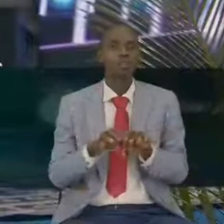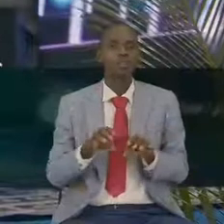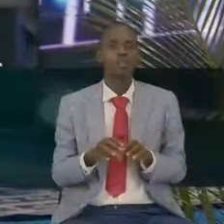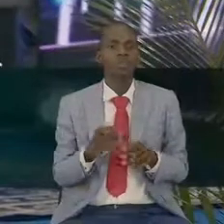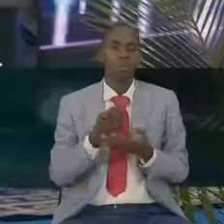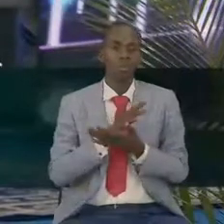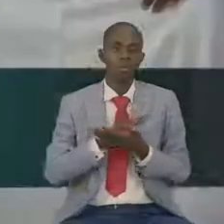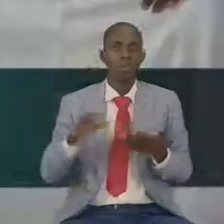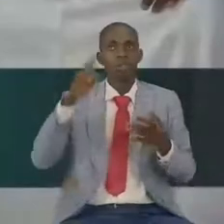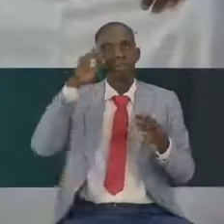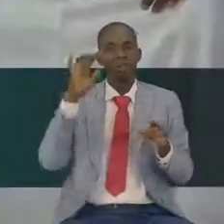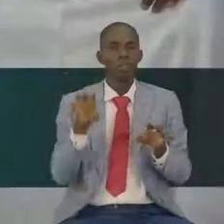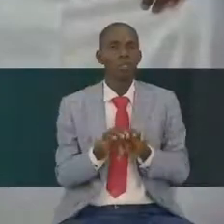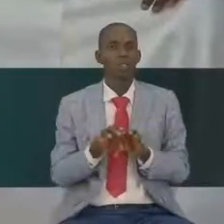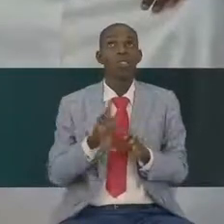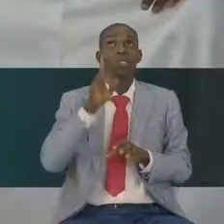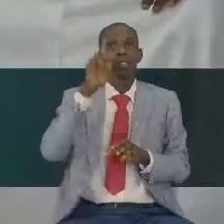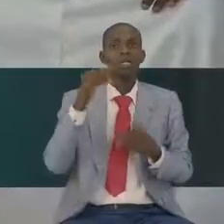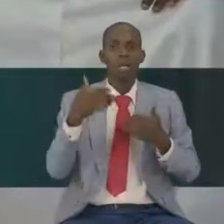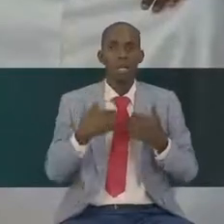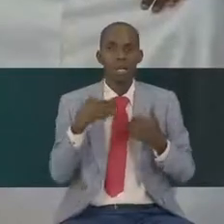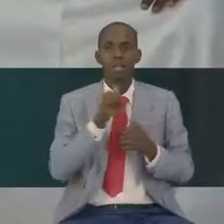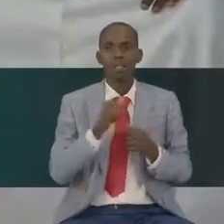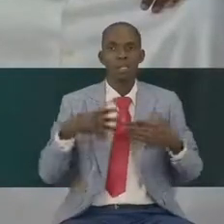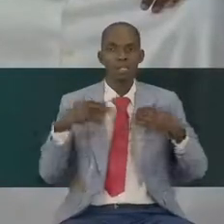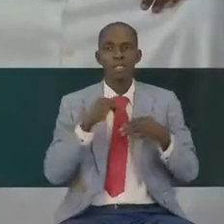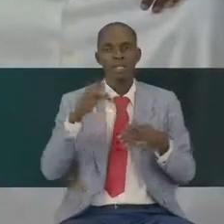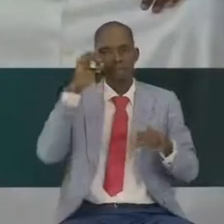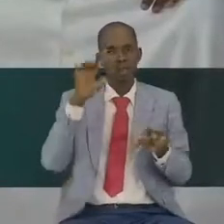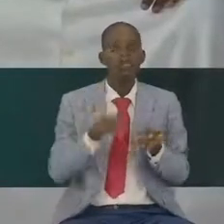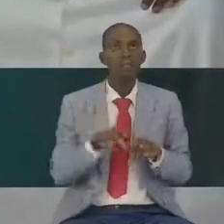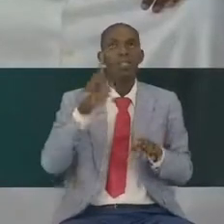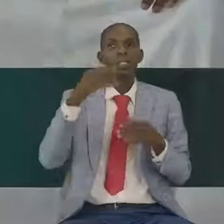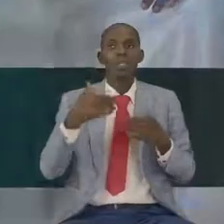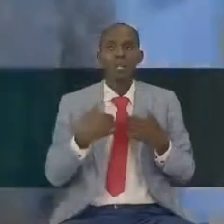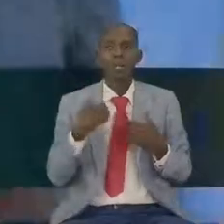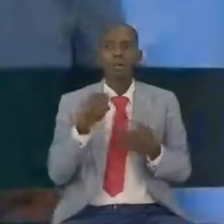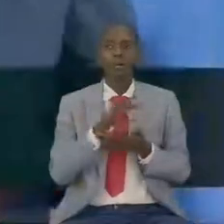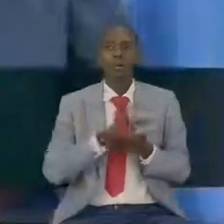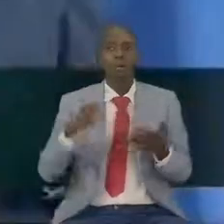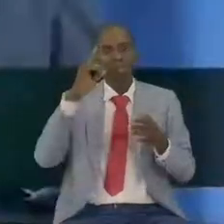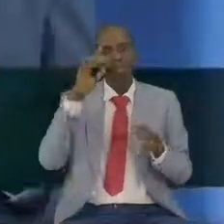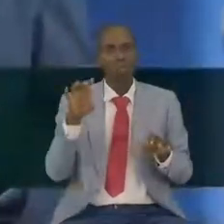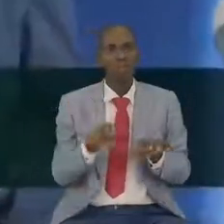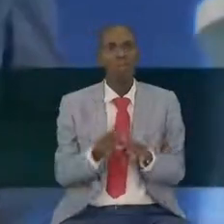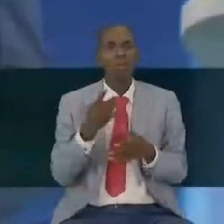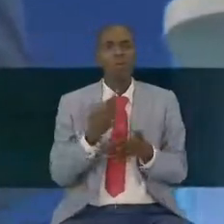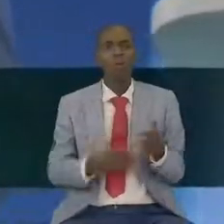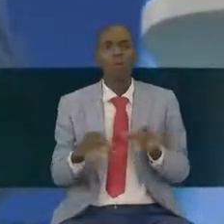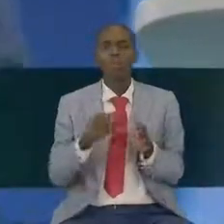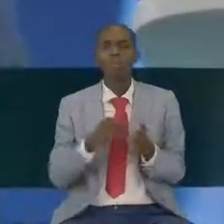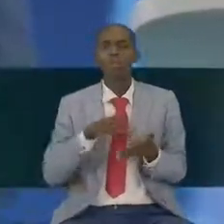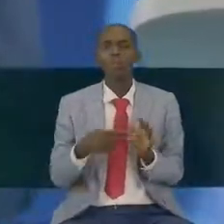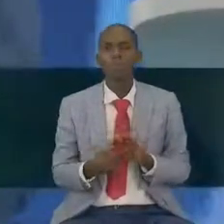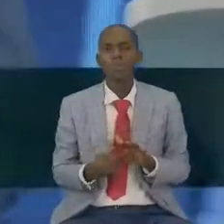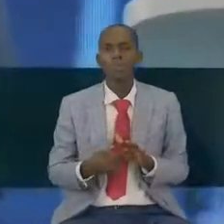sainte alliance. Il a une alliance de guérison. Il a une sainte alliance. En quoi